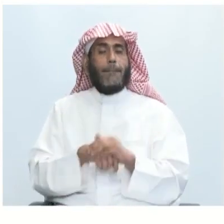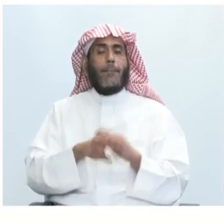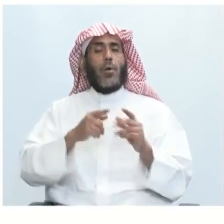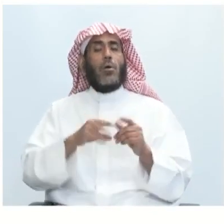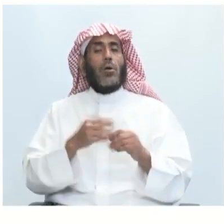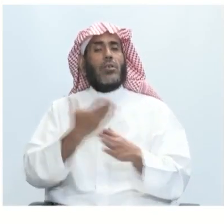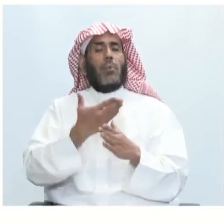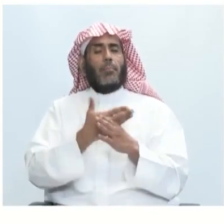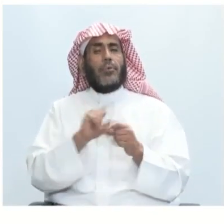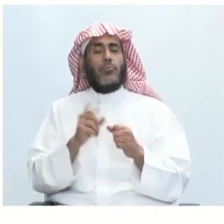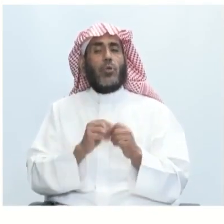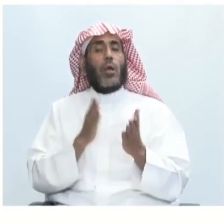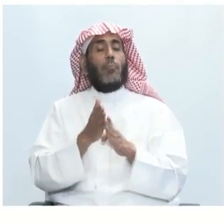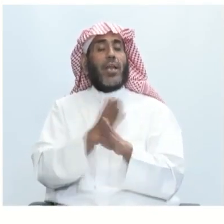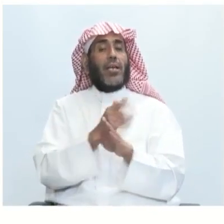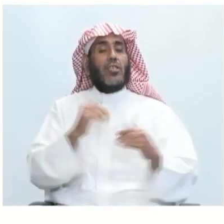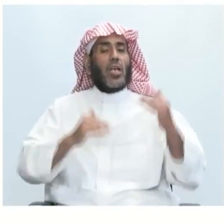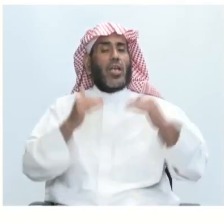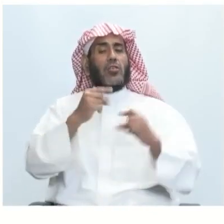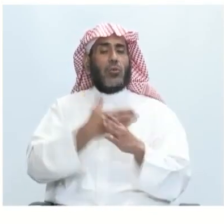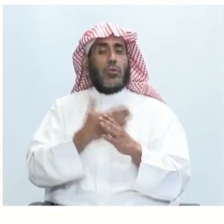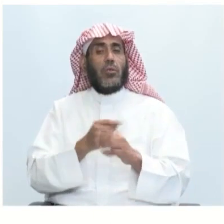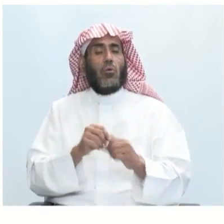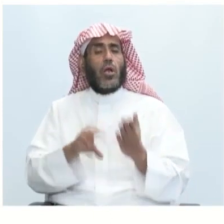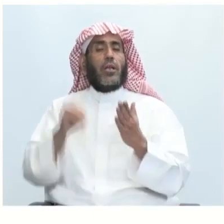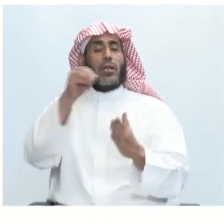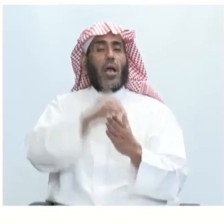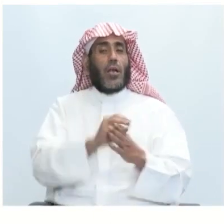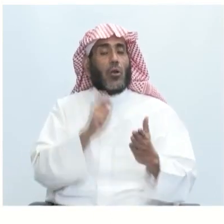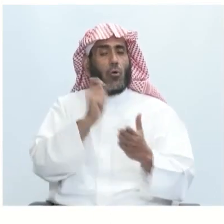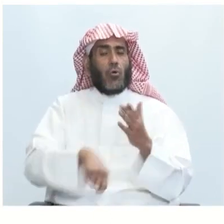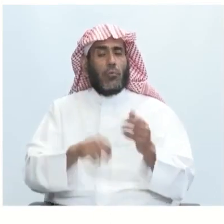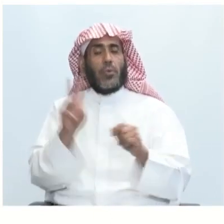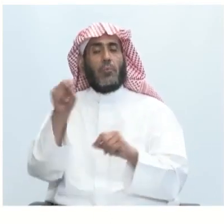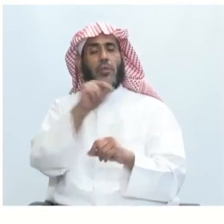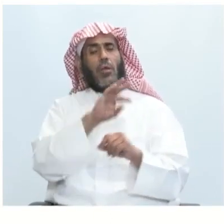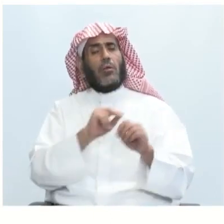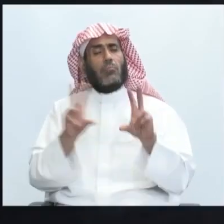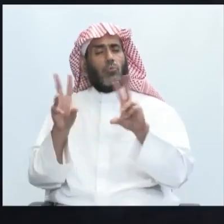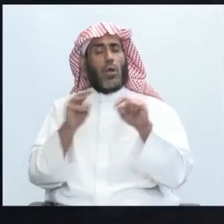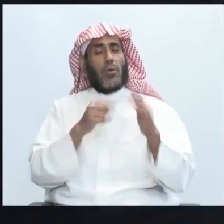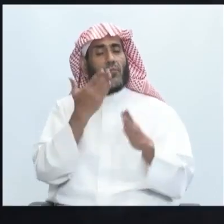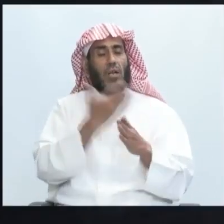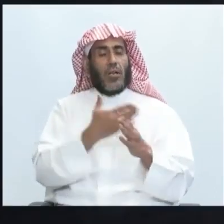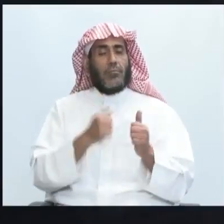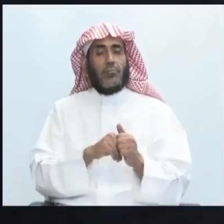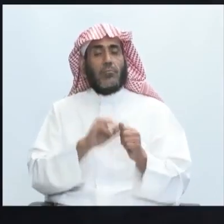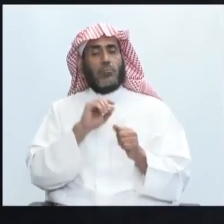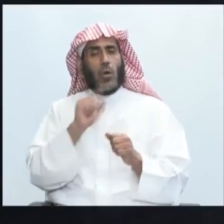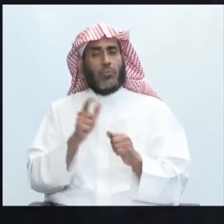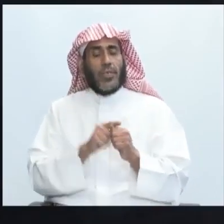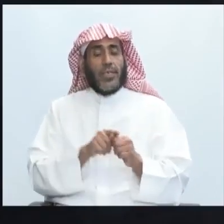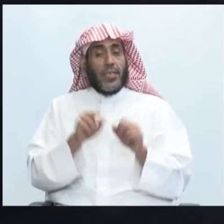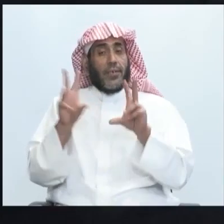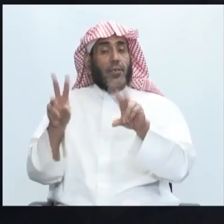معلله هنا ايضا منهج القياس هنا تعلل وهنا نقل الحكم الى مثال مشابه في العله يعني يكون